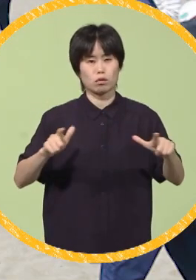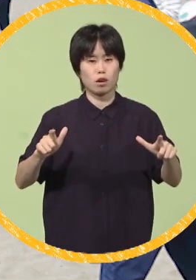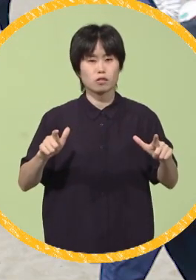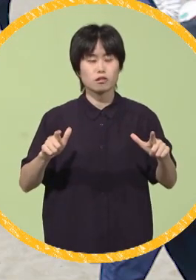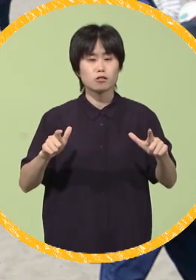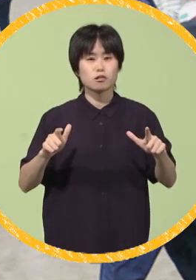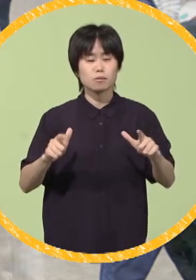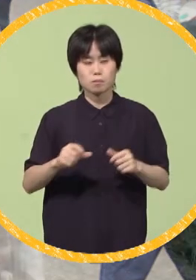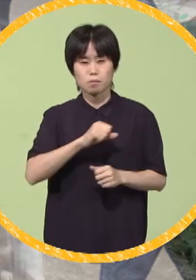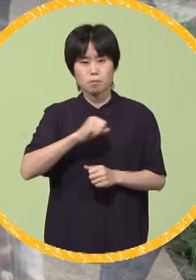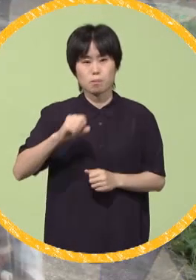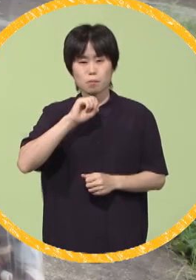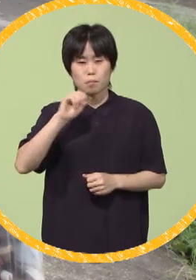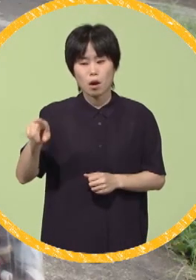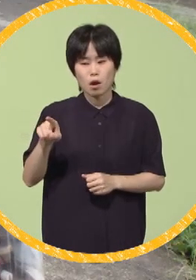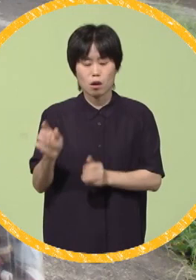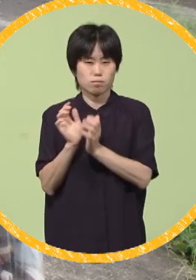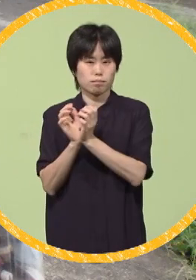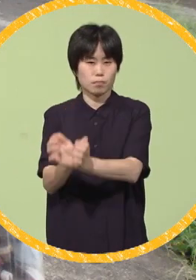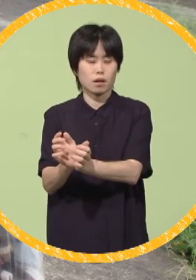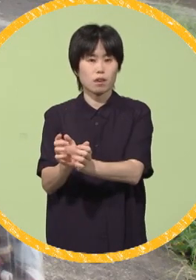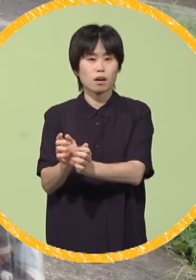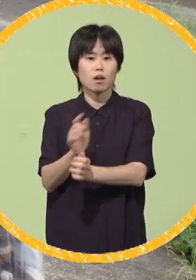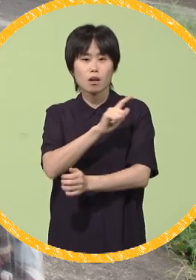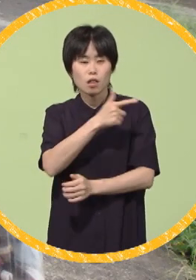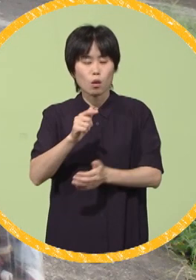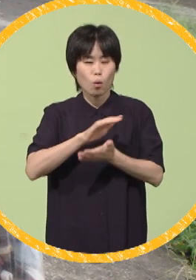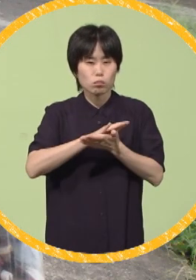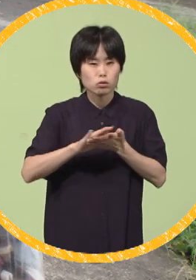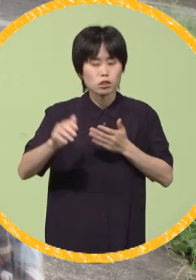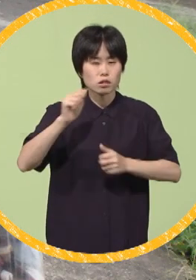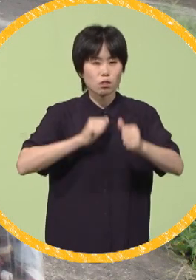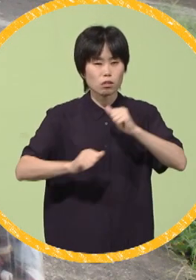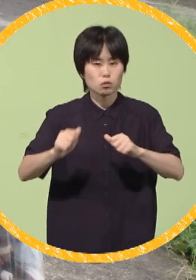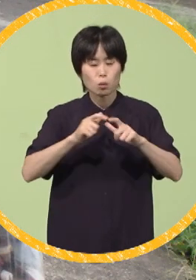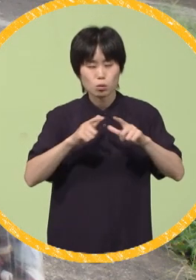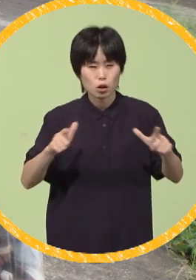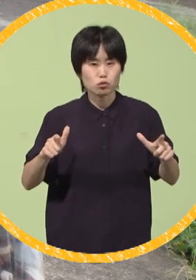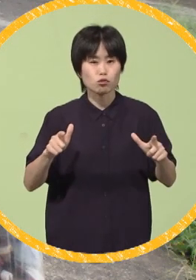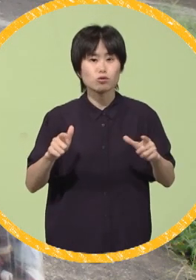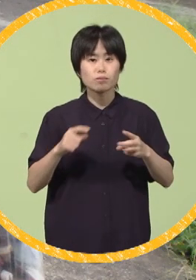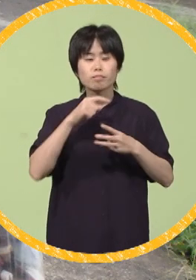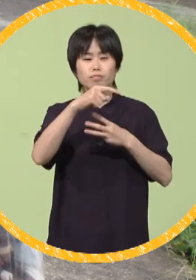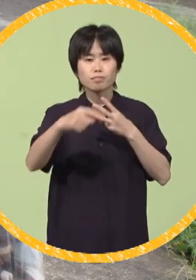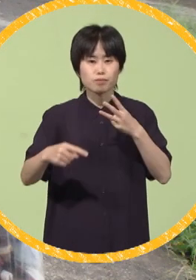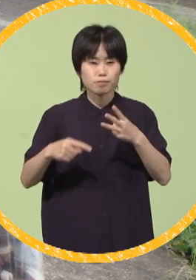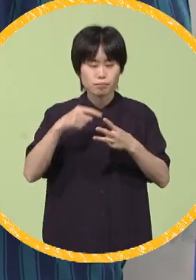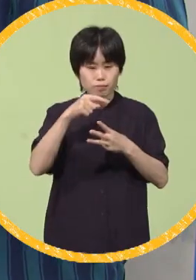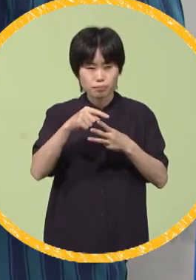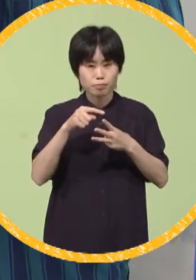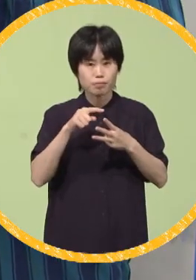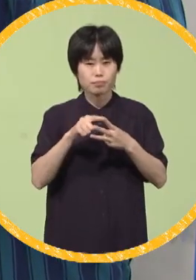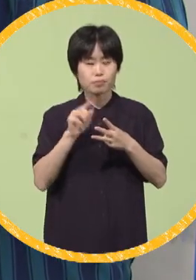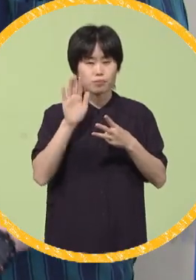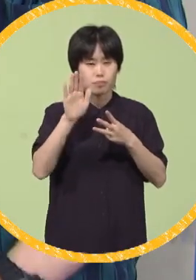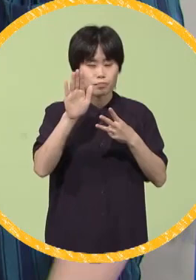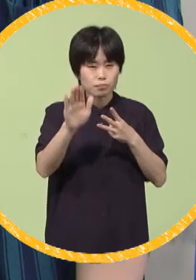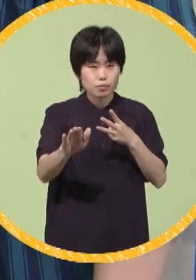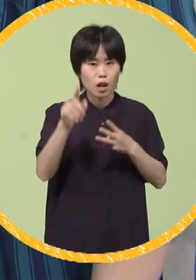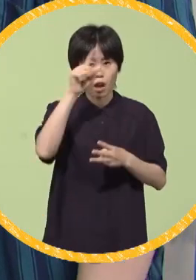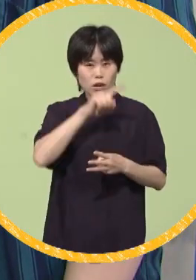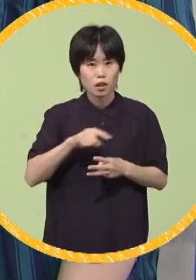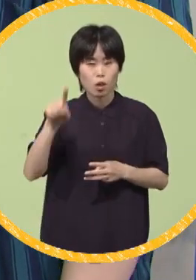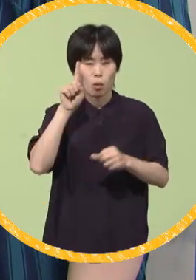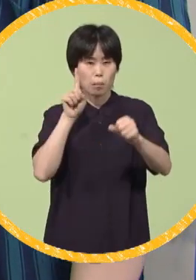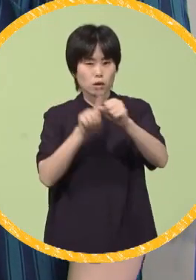また、不法投棄の取り締まり強化などによるクリーン活動の拡大等になります。 この3つの柱でこれからプラゴミゼロを目指してい